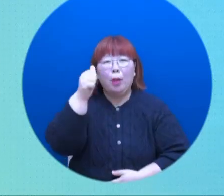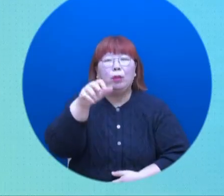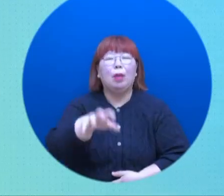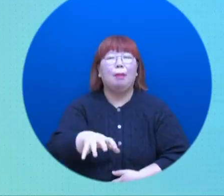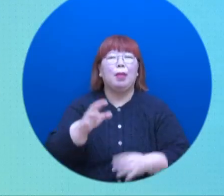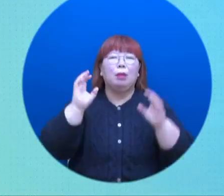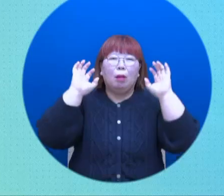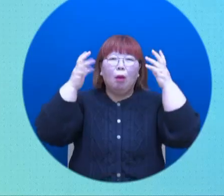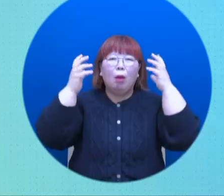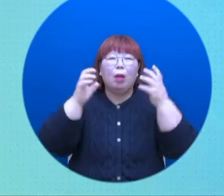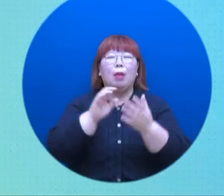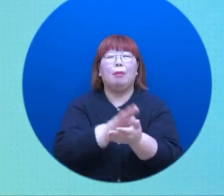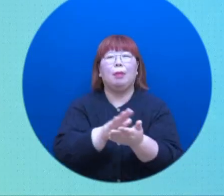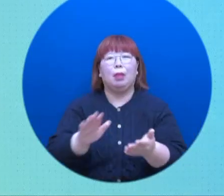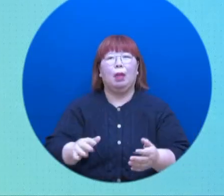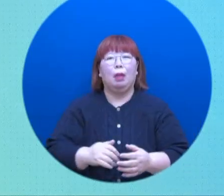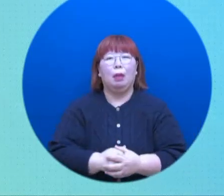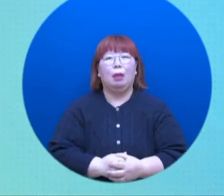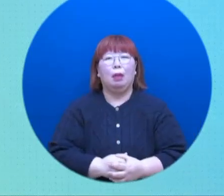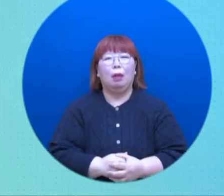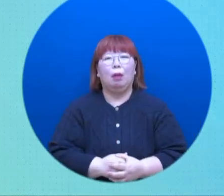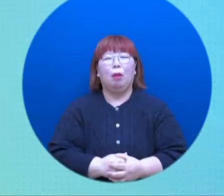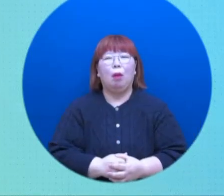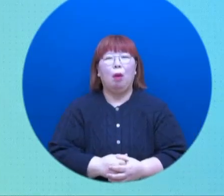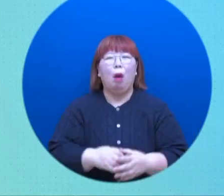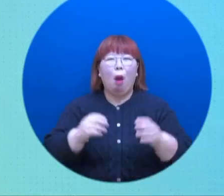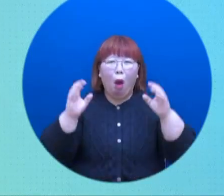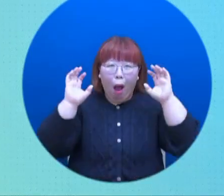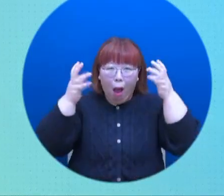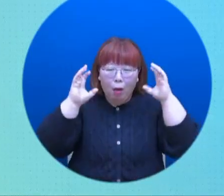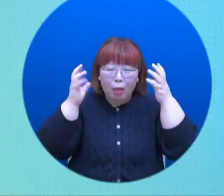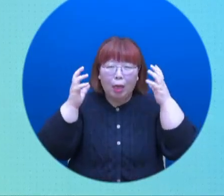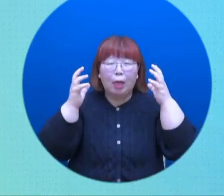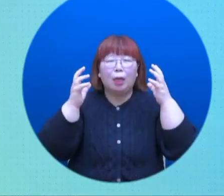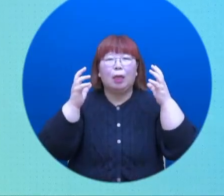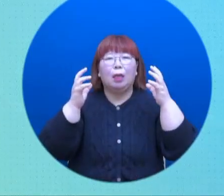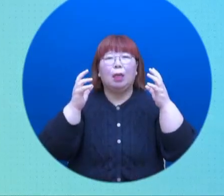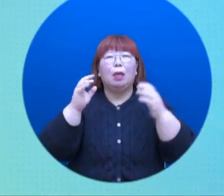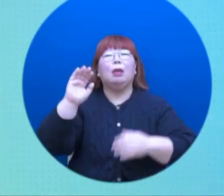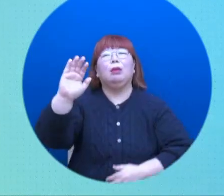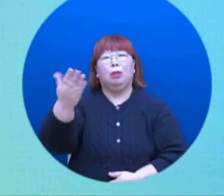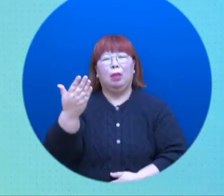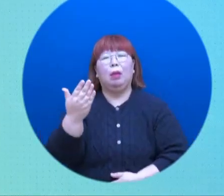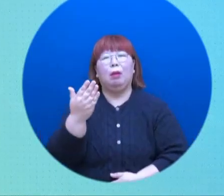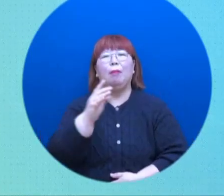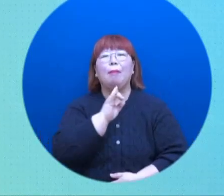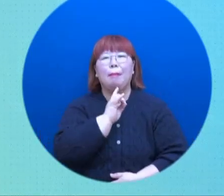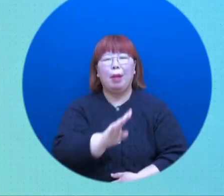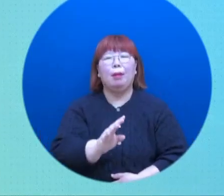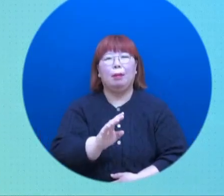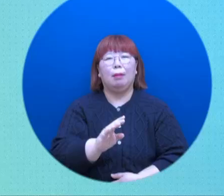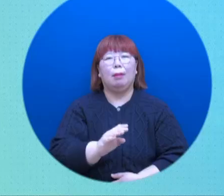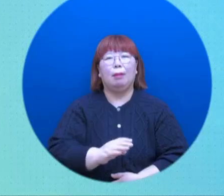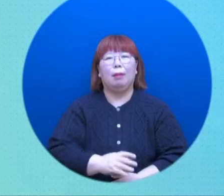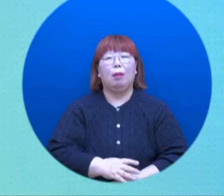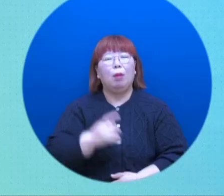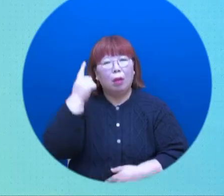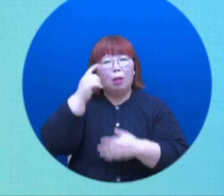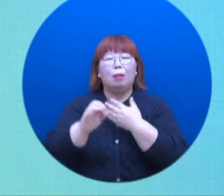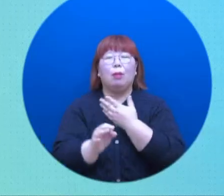어린아이입니다. 아니, 어린 아이가 되어야만 합니다.